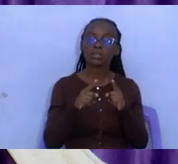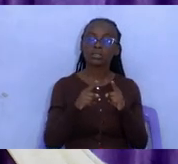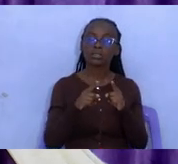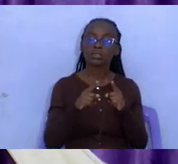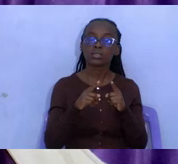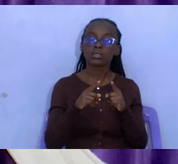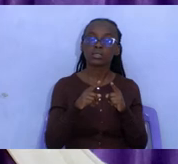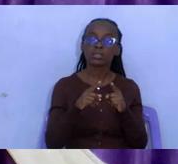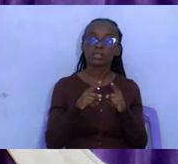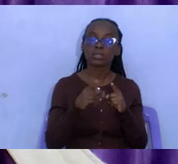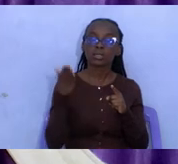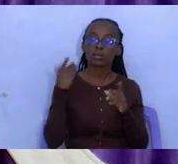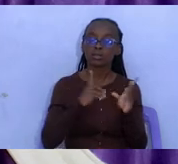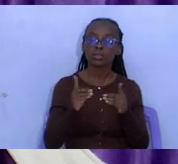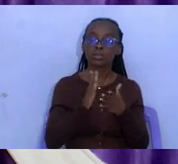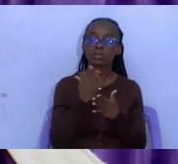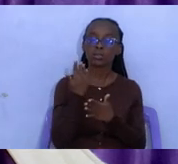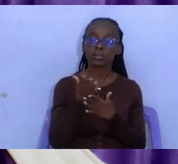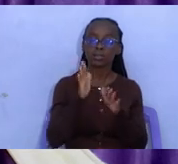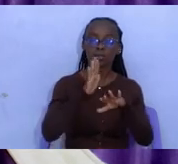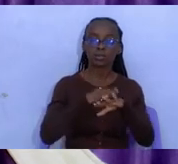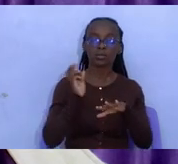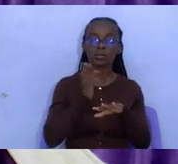alifanya ambavyo ni vizuri kujifundisha kutoka kwake pia.